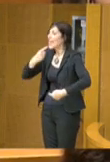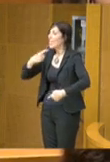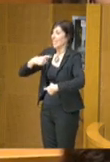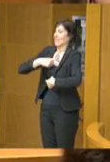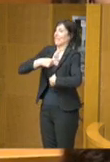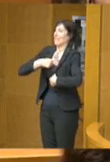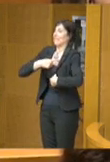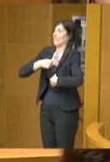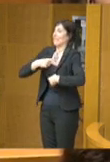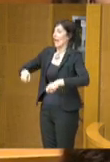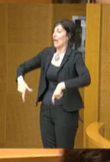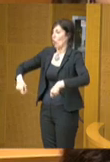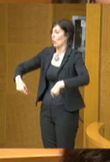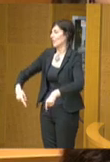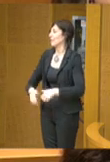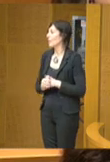carrozzina.